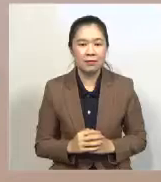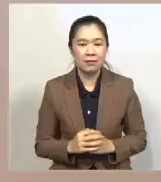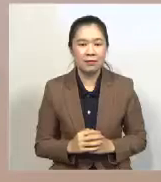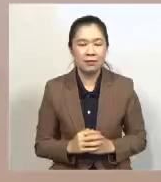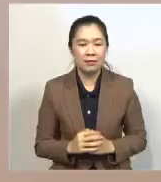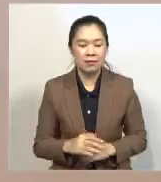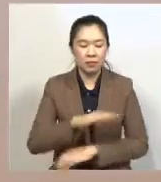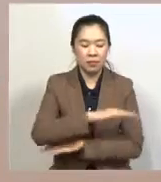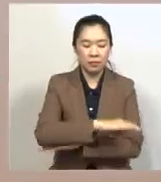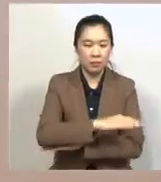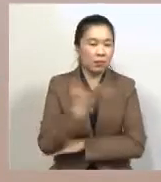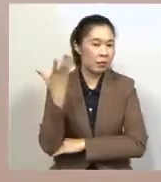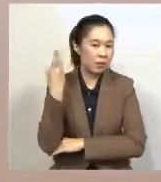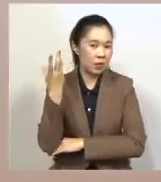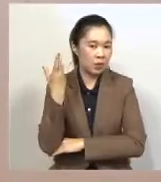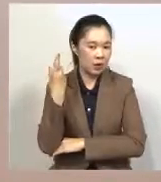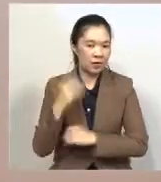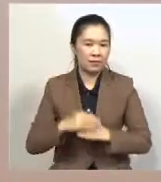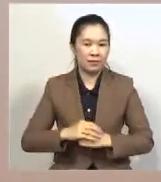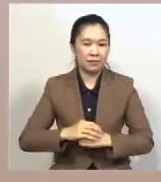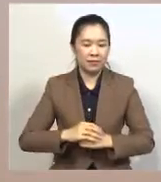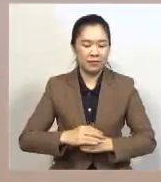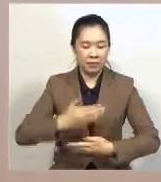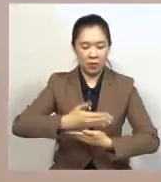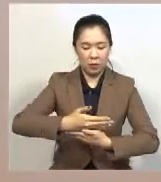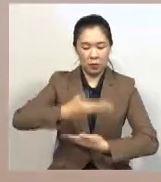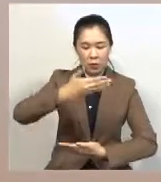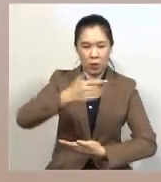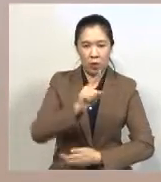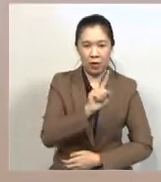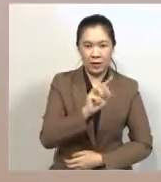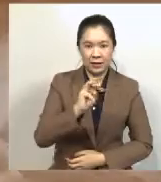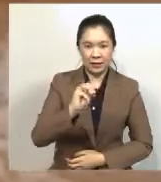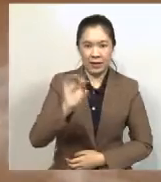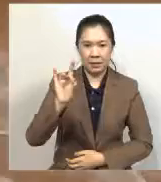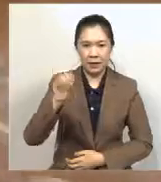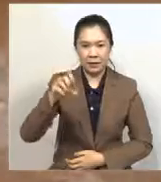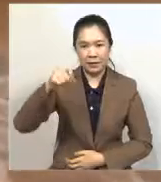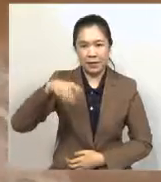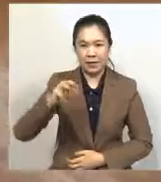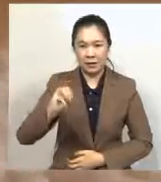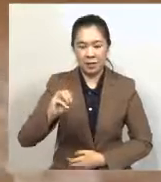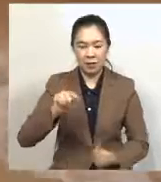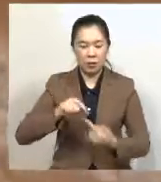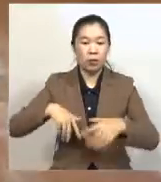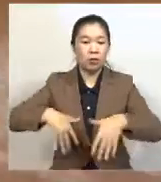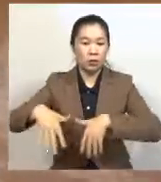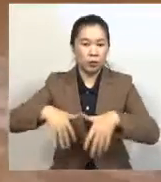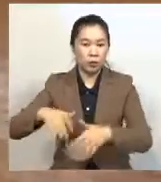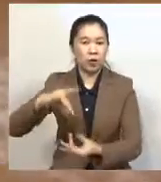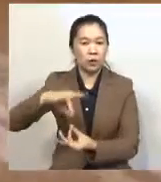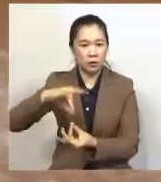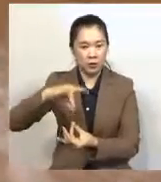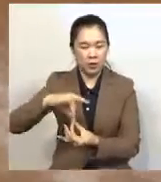เมื่อช่วงเย็นวานนี้นะคะที่บริเวณผนังกั้นน้ำยมที่มีความสูง1 เมตร 80 เซนติเมตรที่ชุมชนวังหินจังหวัดสุโขทั